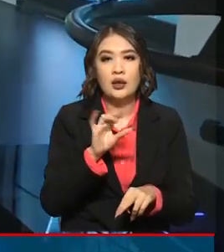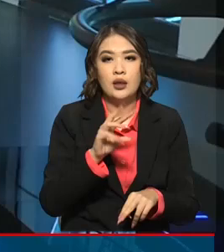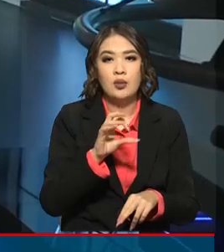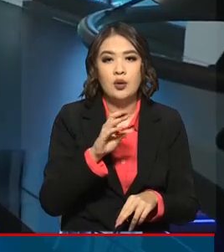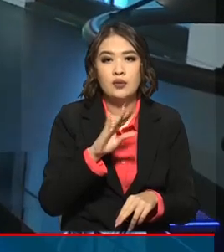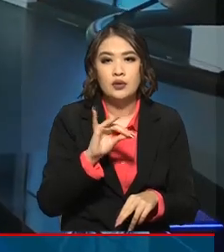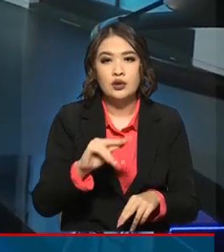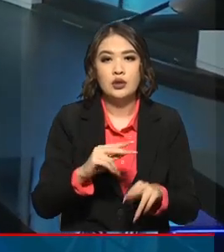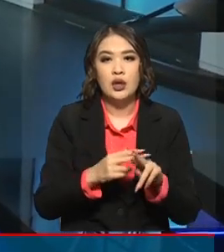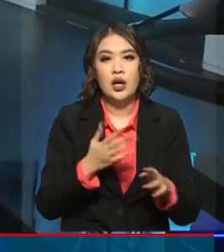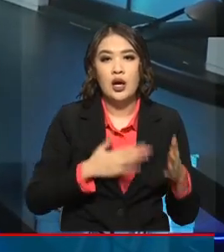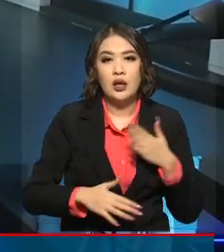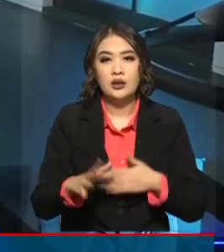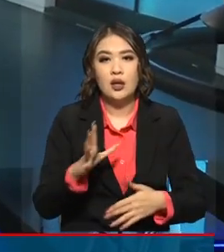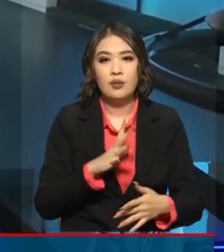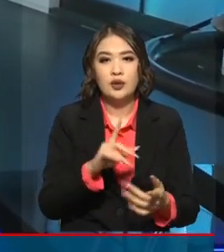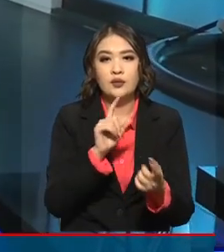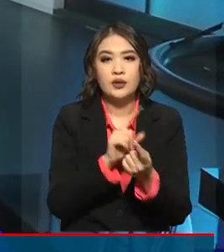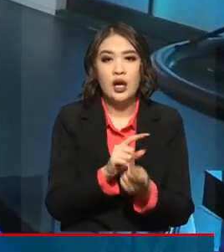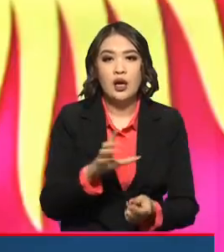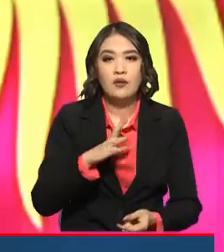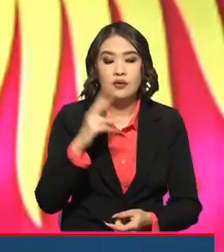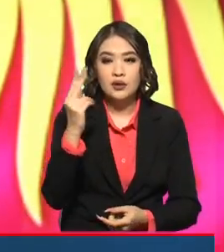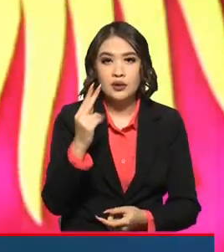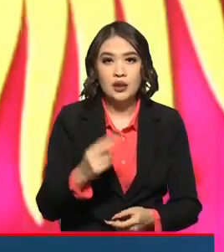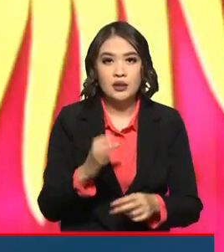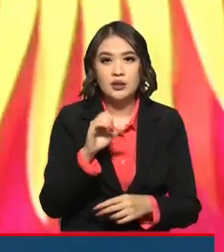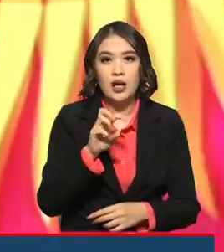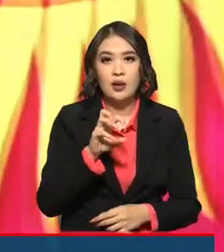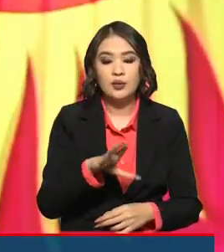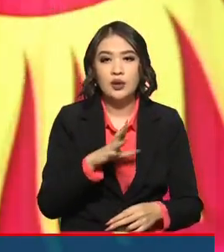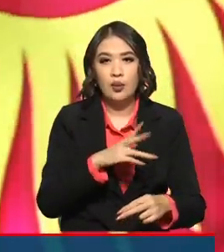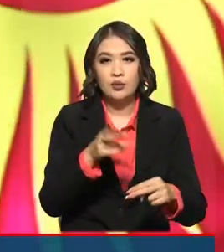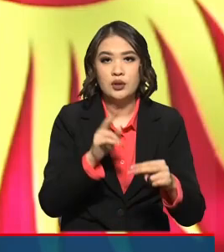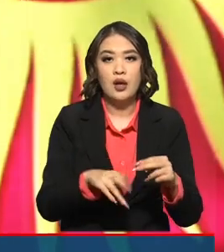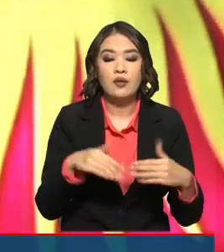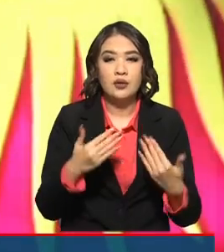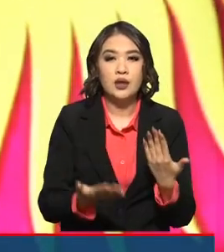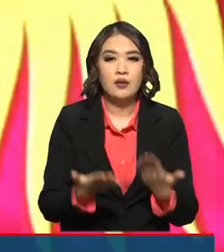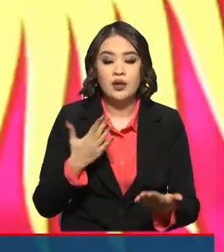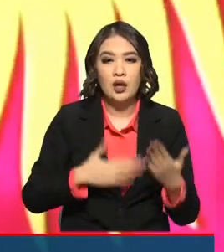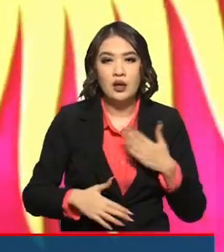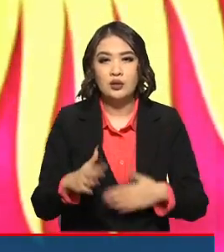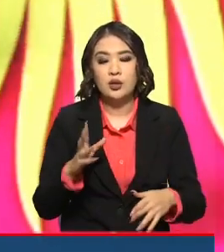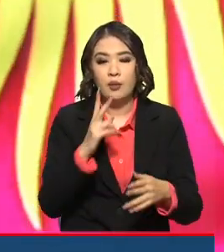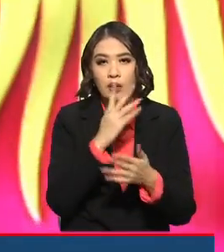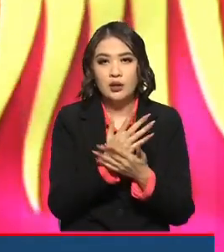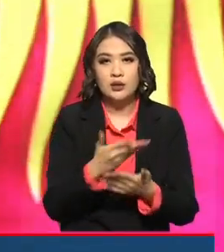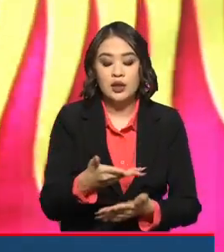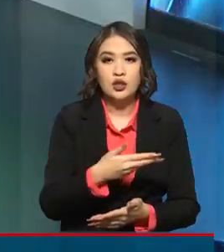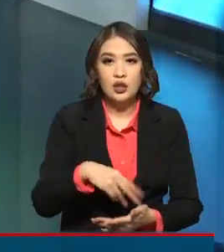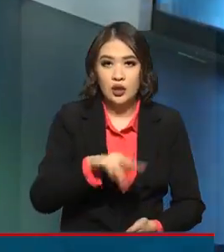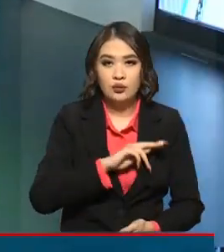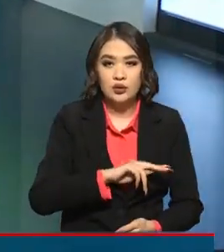вечер. Мы рады приветствовать вас в Астане. Саммит завершен. Вы довольны результатами его работы? Ну,